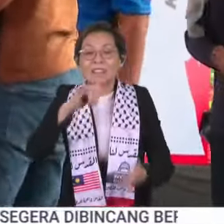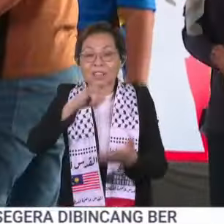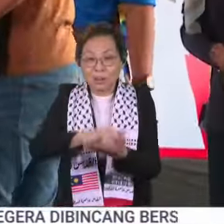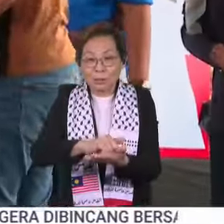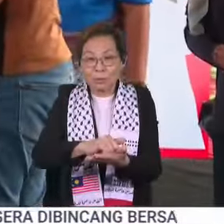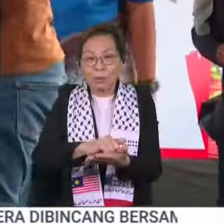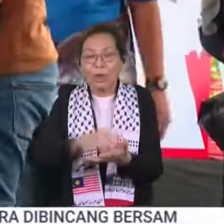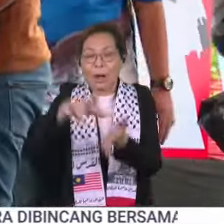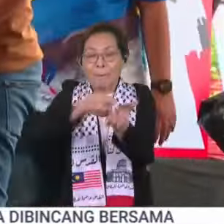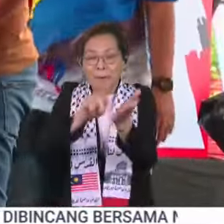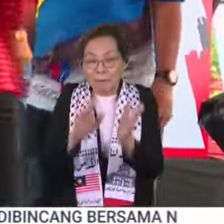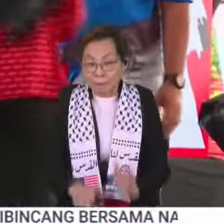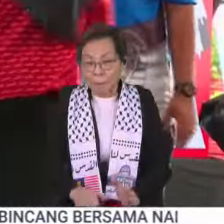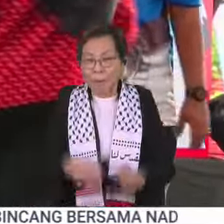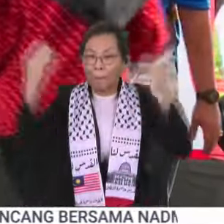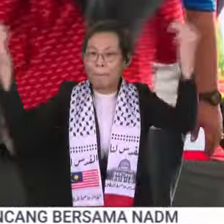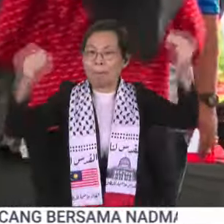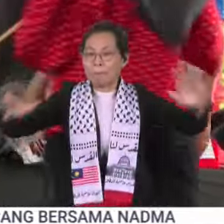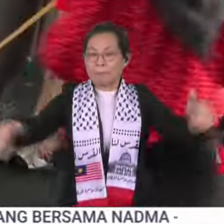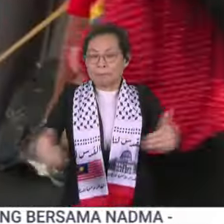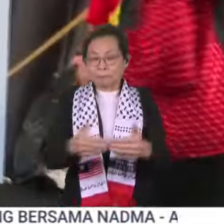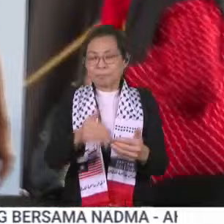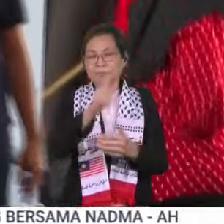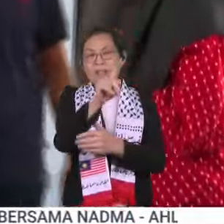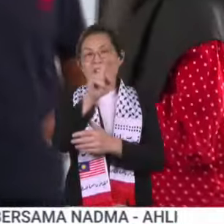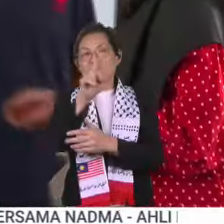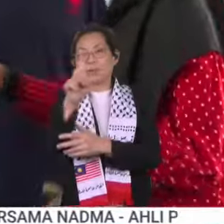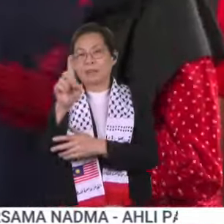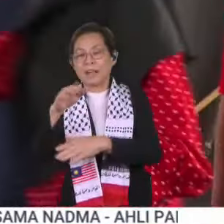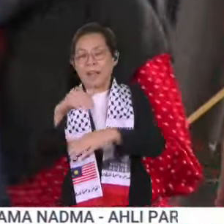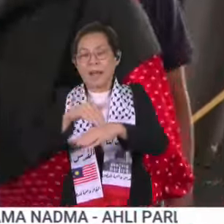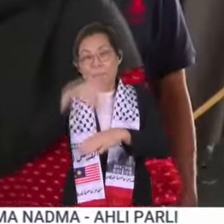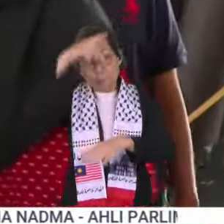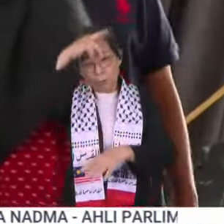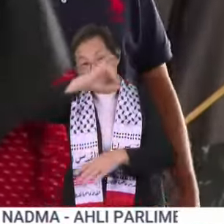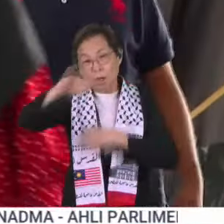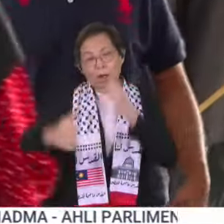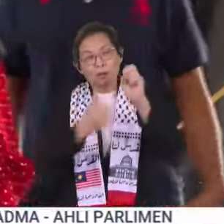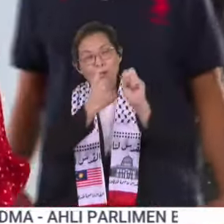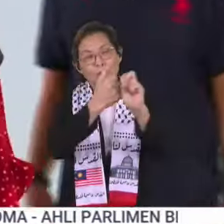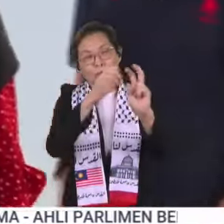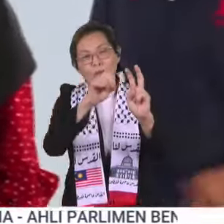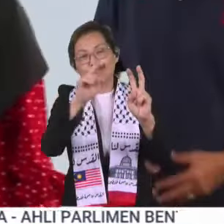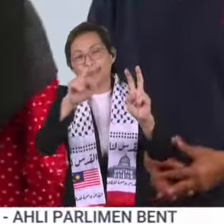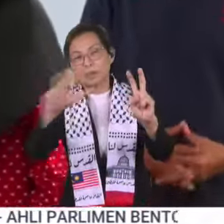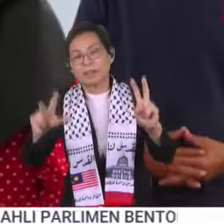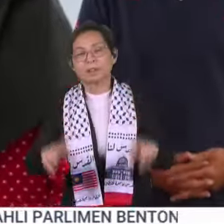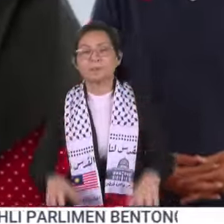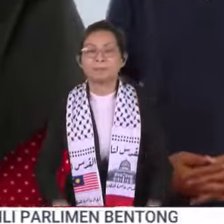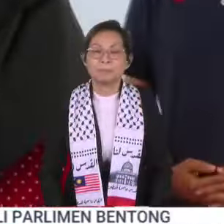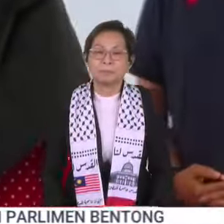demikian kepada media selepas Majlis penutupan KUD Putrajaya 2023 di